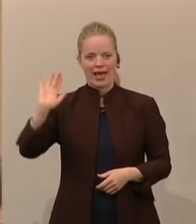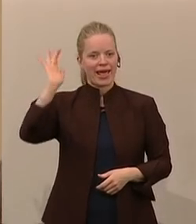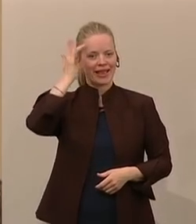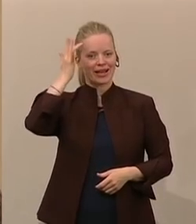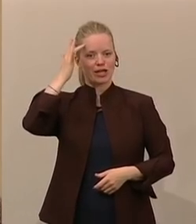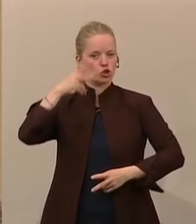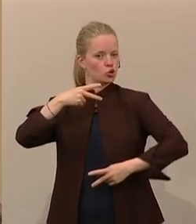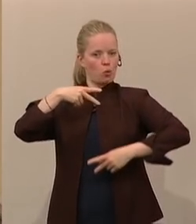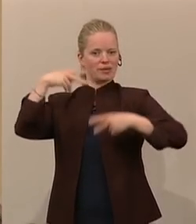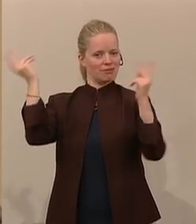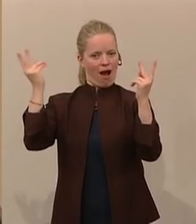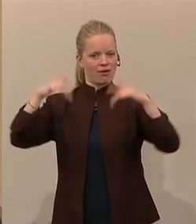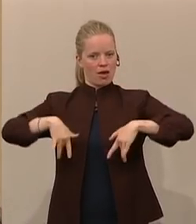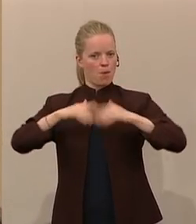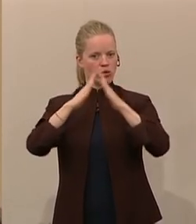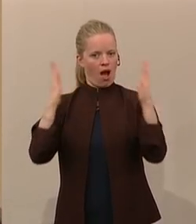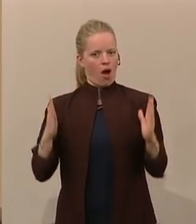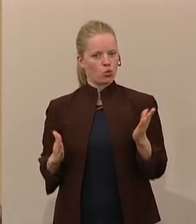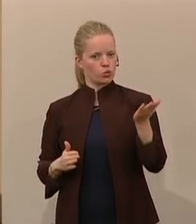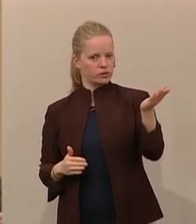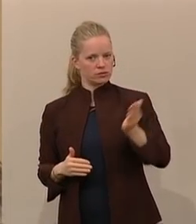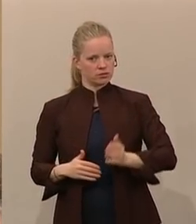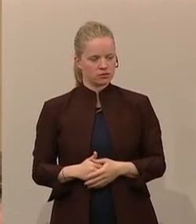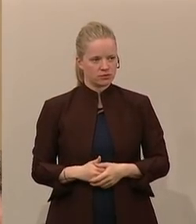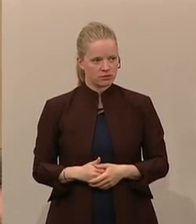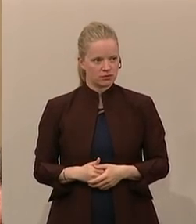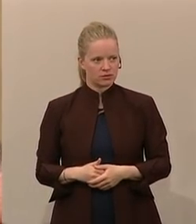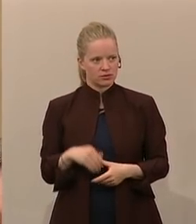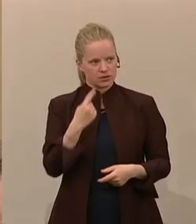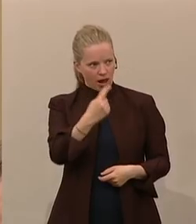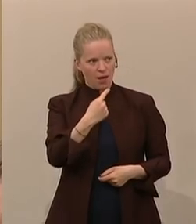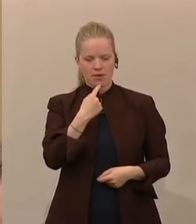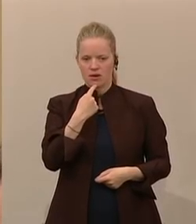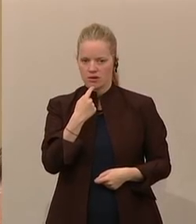intellektueller Superstar hier im Hohen Haus, hat gesagt,